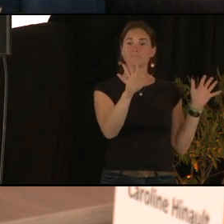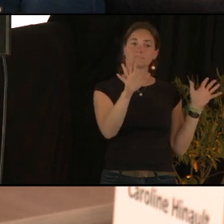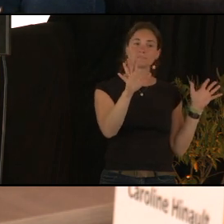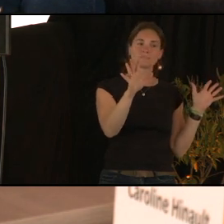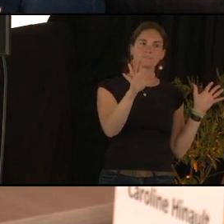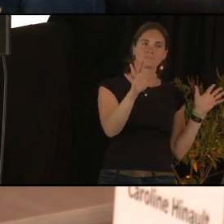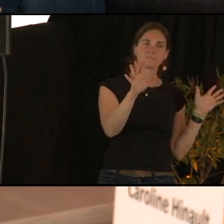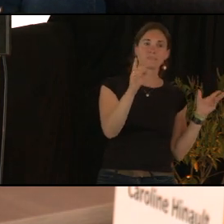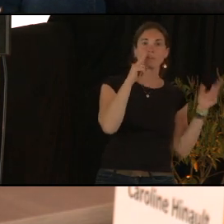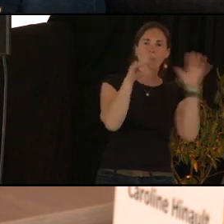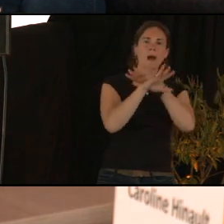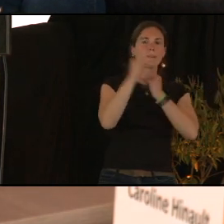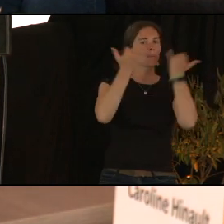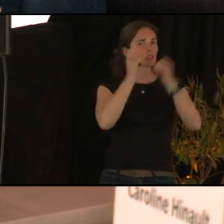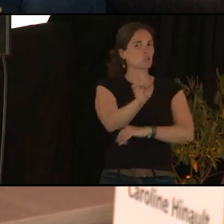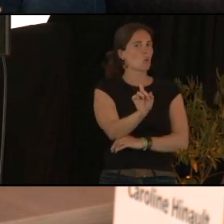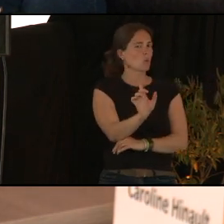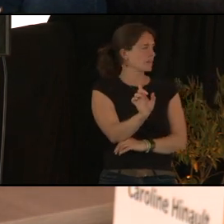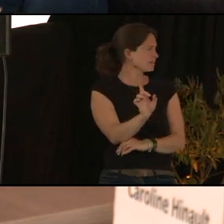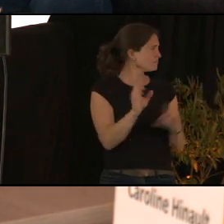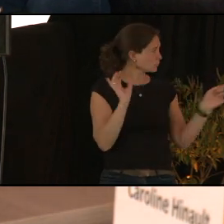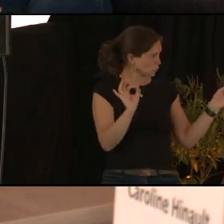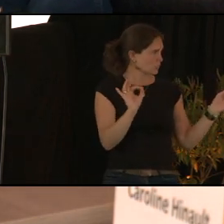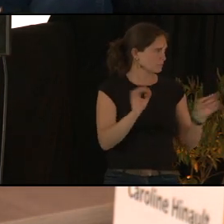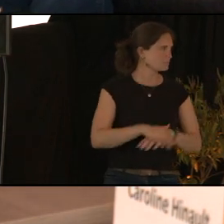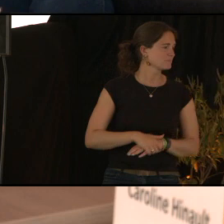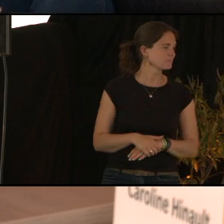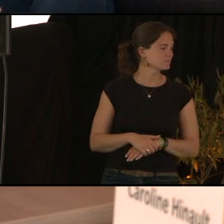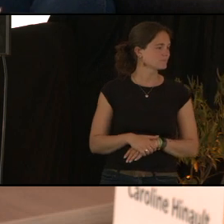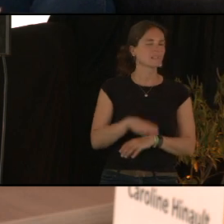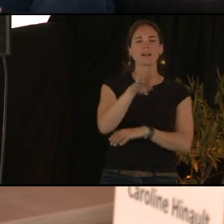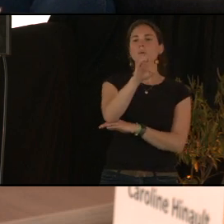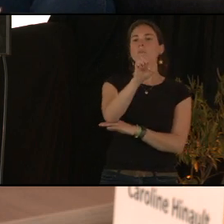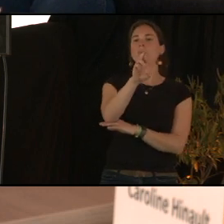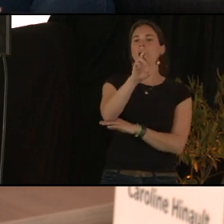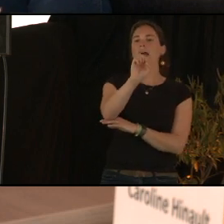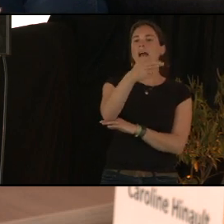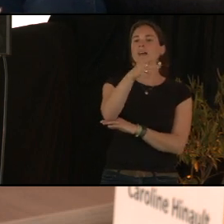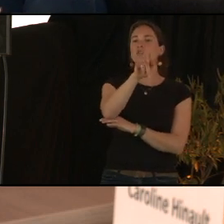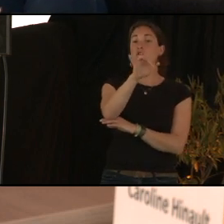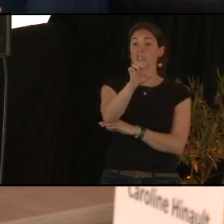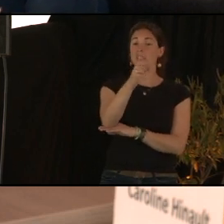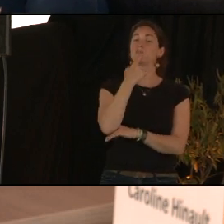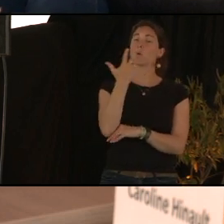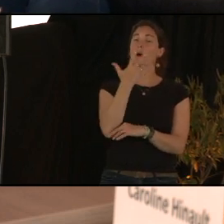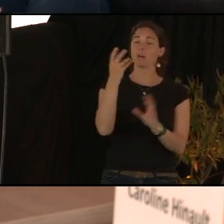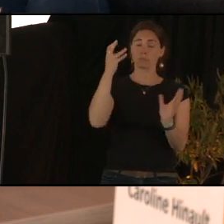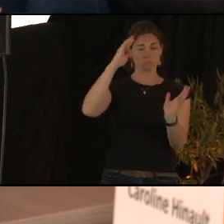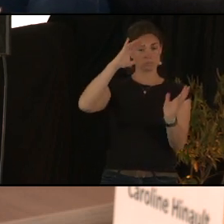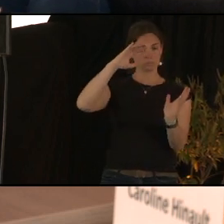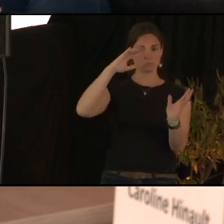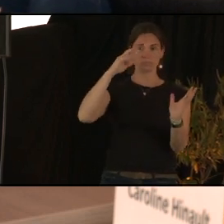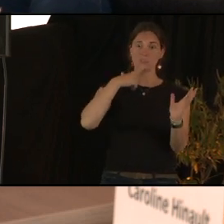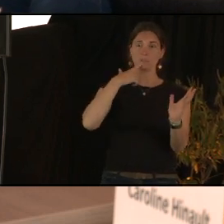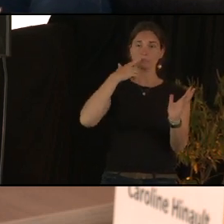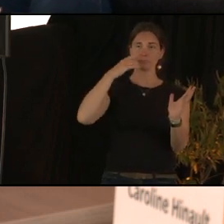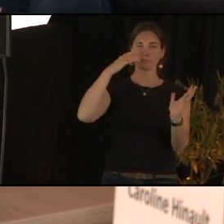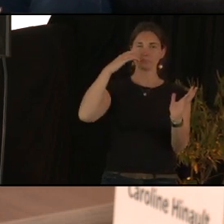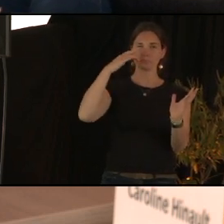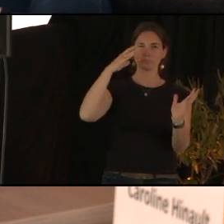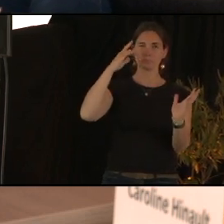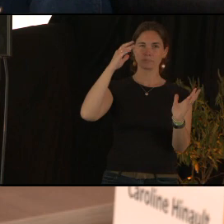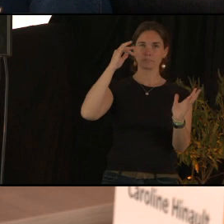pas imaginaire. Non, oui. Alors, la Béringie, c'est le nom qui a été donné à la bande de terre qui